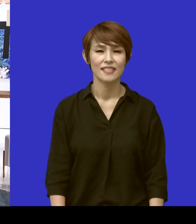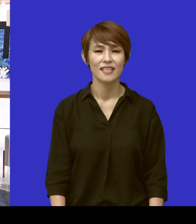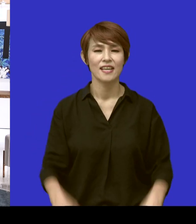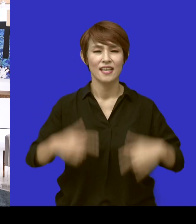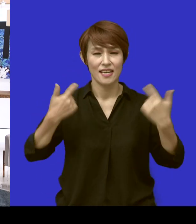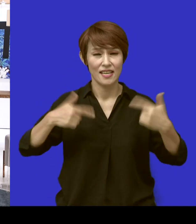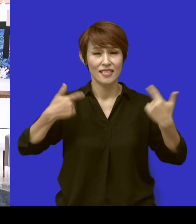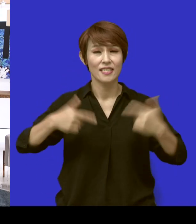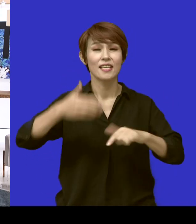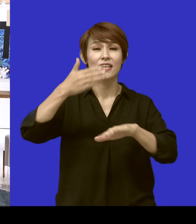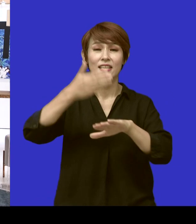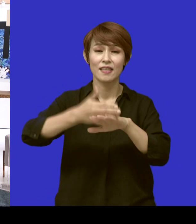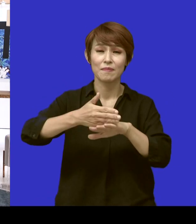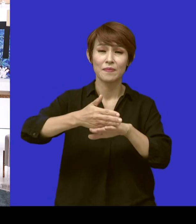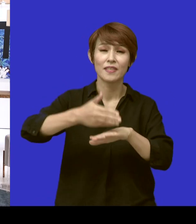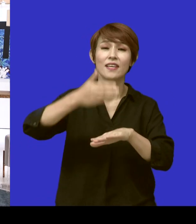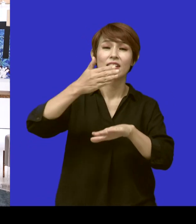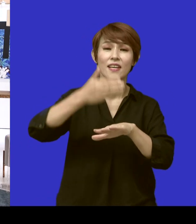범사에 감사하라.